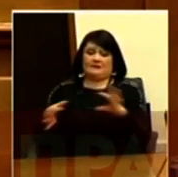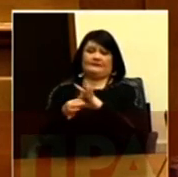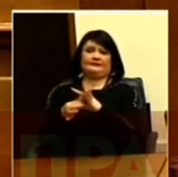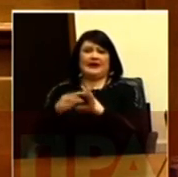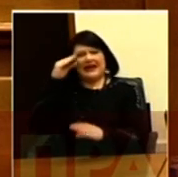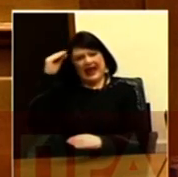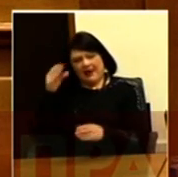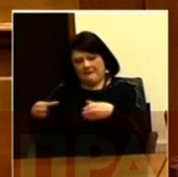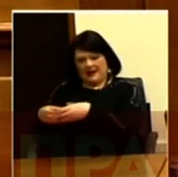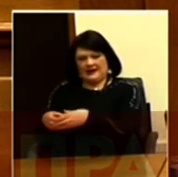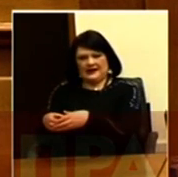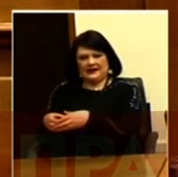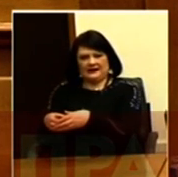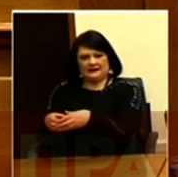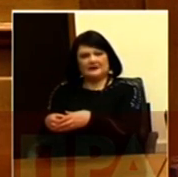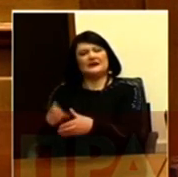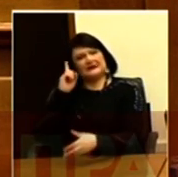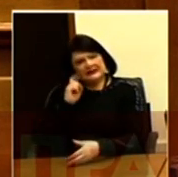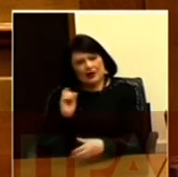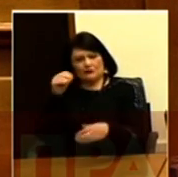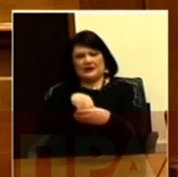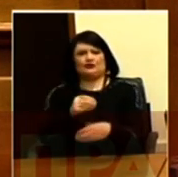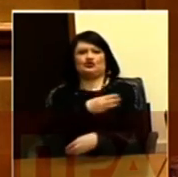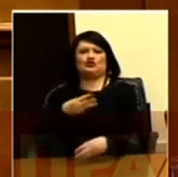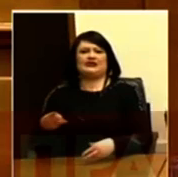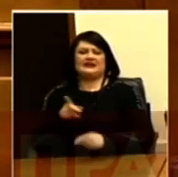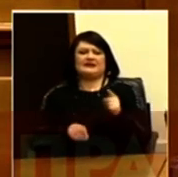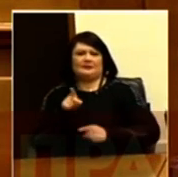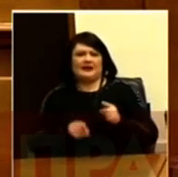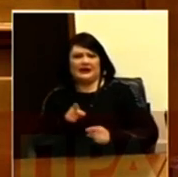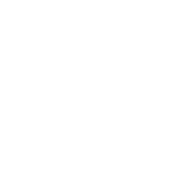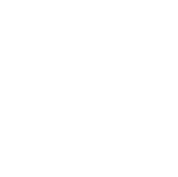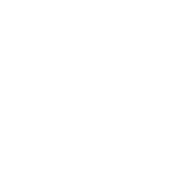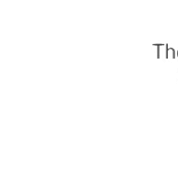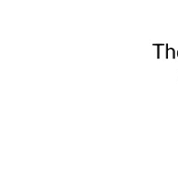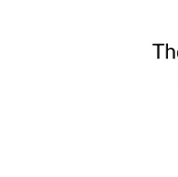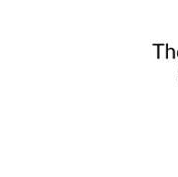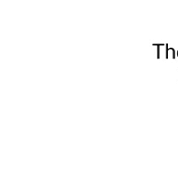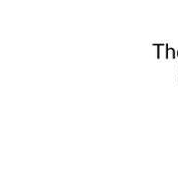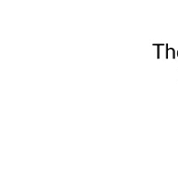καραμαλική συνιστόσα της κυβέρνησης του ΣΥΡΙΖΑ και το πώς το ένα χέρι είναι ήδη τ' άλλο.